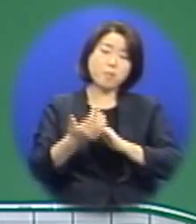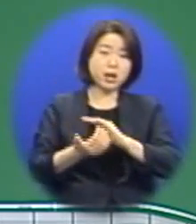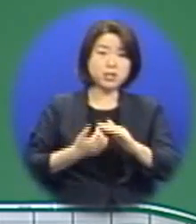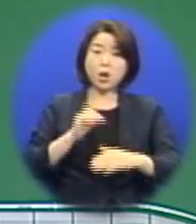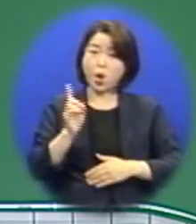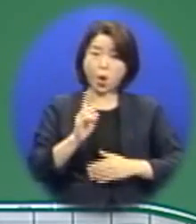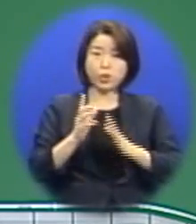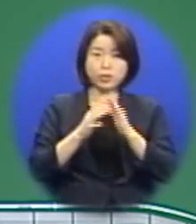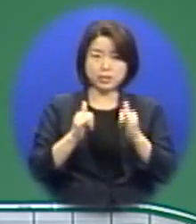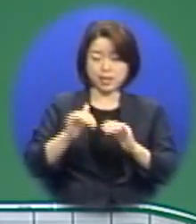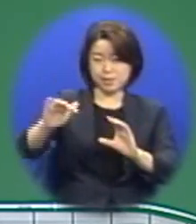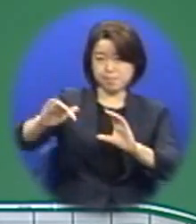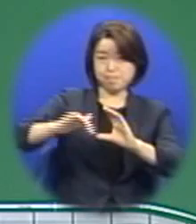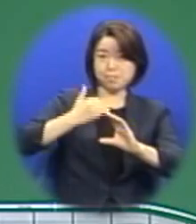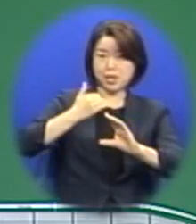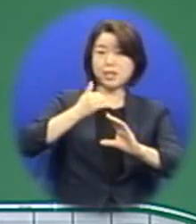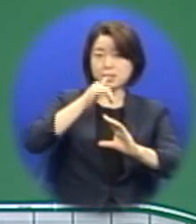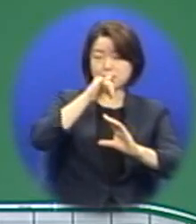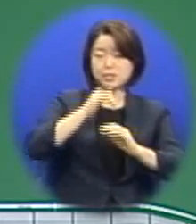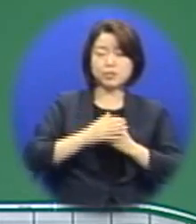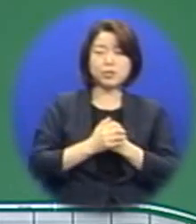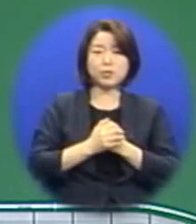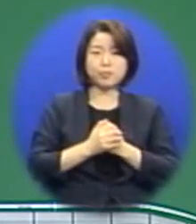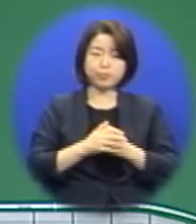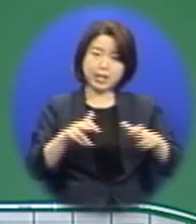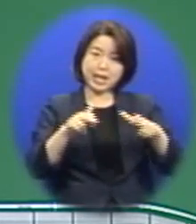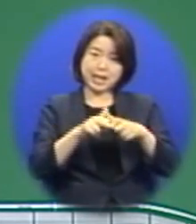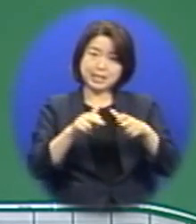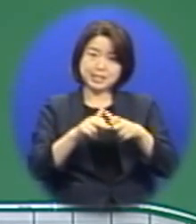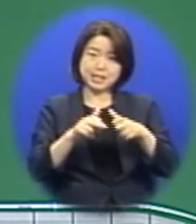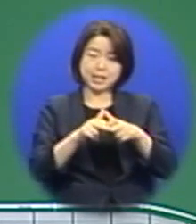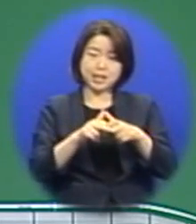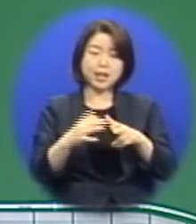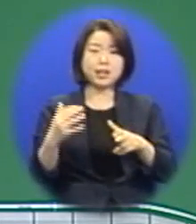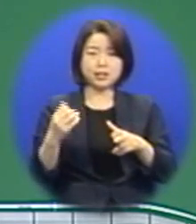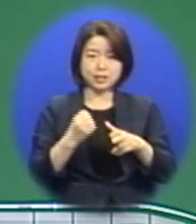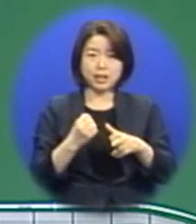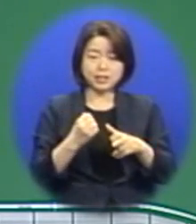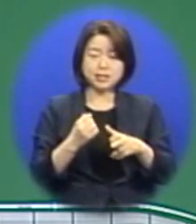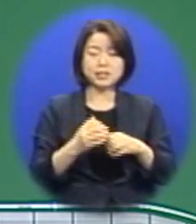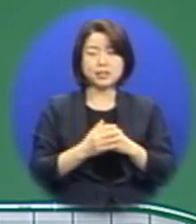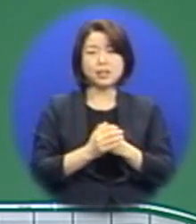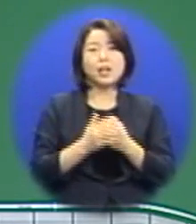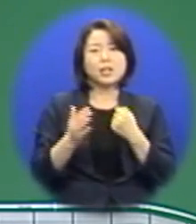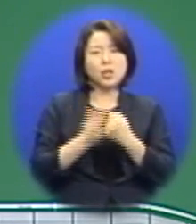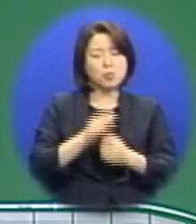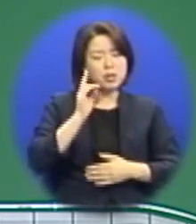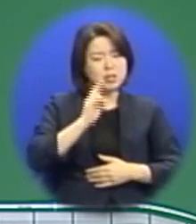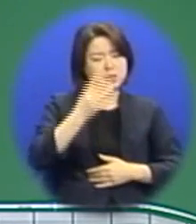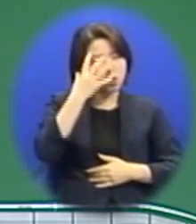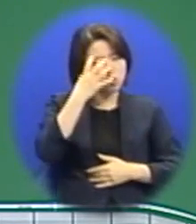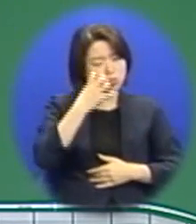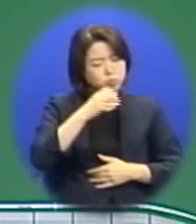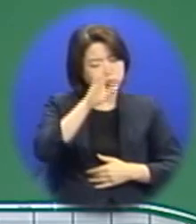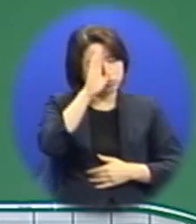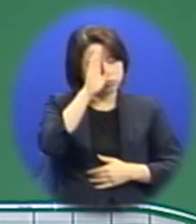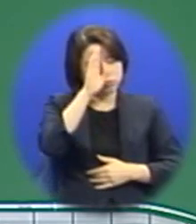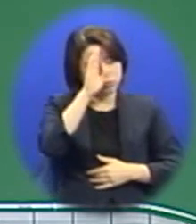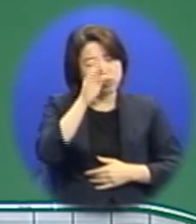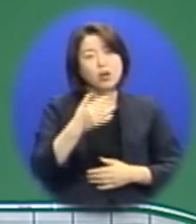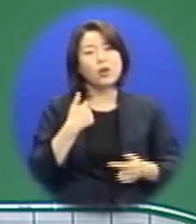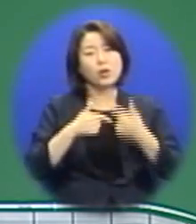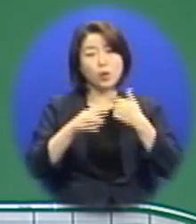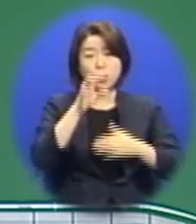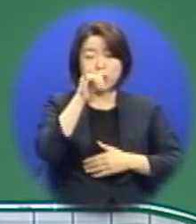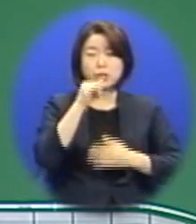어느 분이 메일을 보내주셨는데 장애를 가지고 계신, 그래서 심한 우울증을 겪고 계신